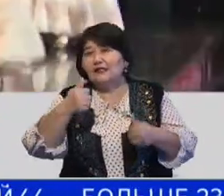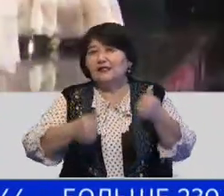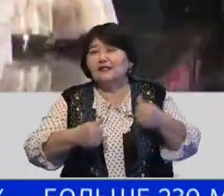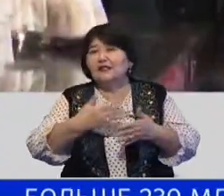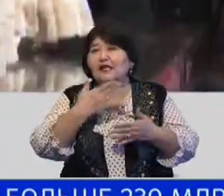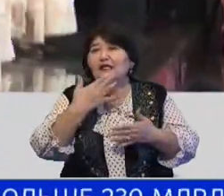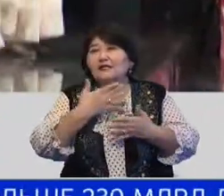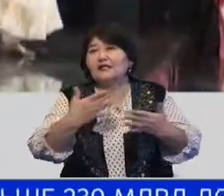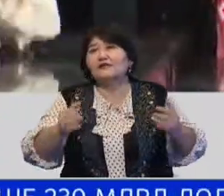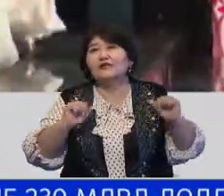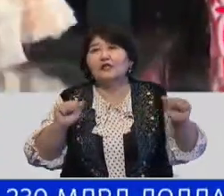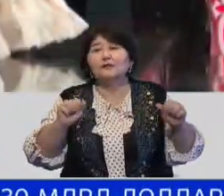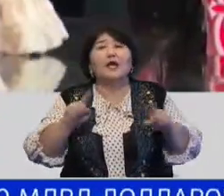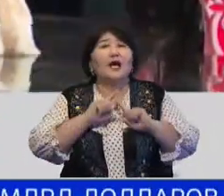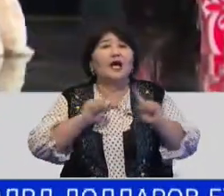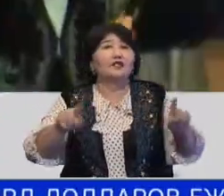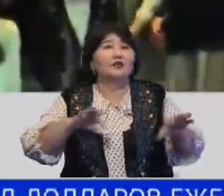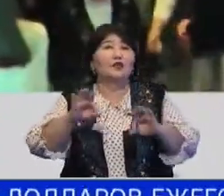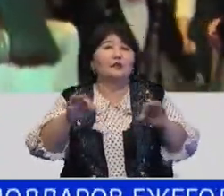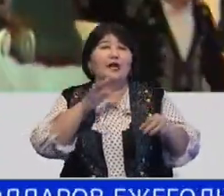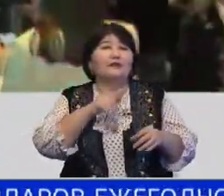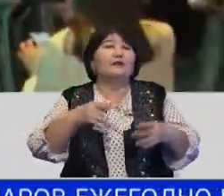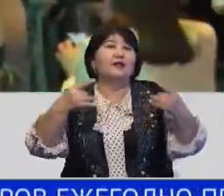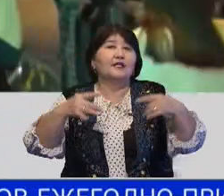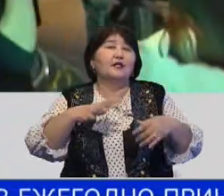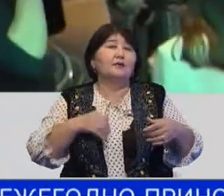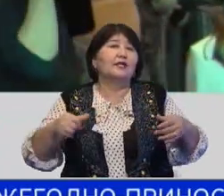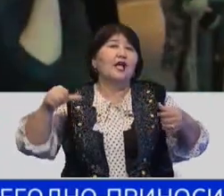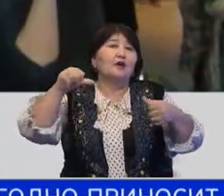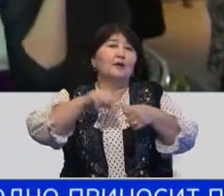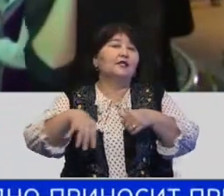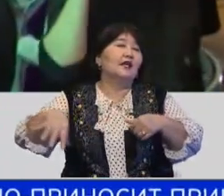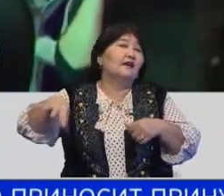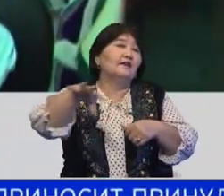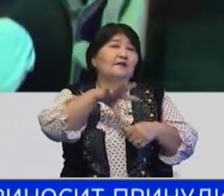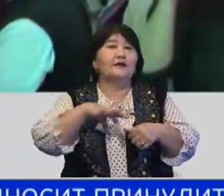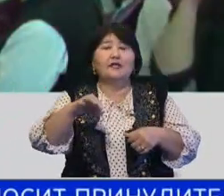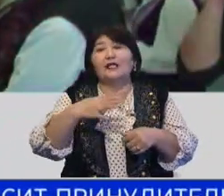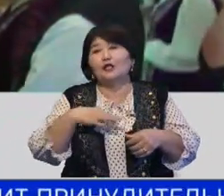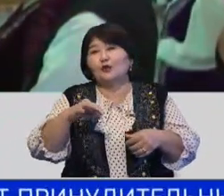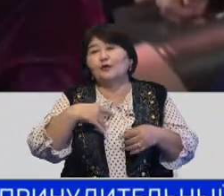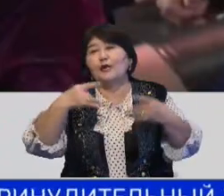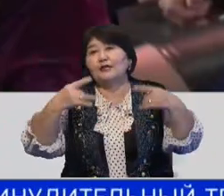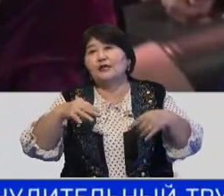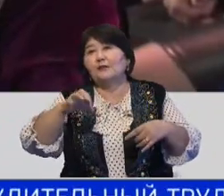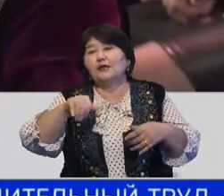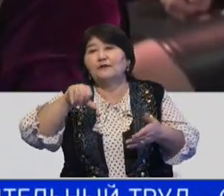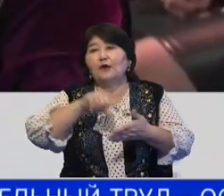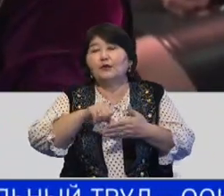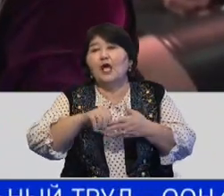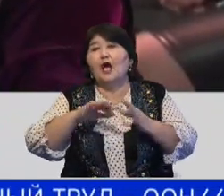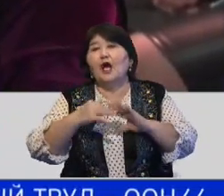по национальным видам спорта. Особенность проекта — во время эфира были подключения со всей страны. От нашей области в телемарафоне принял